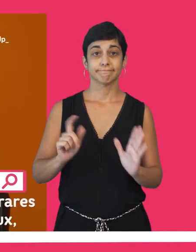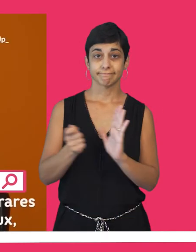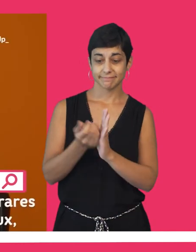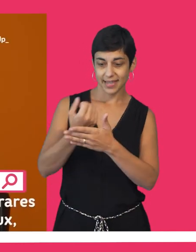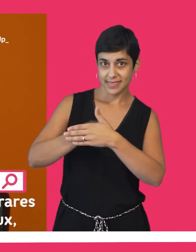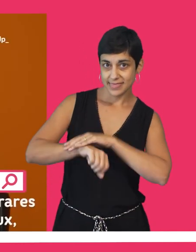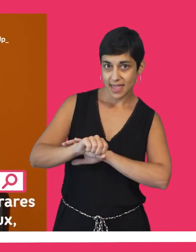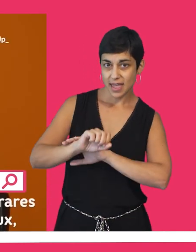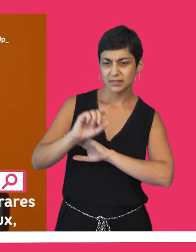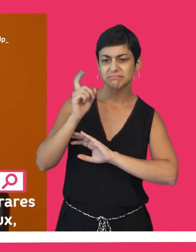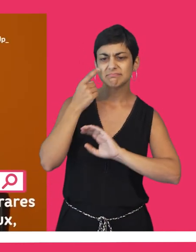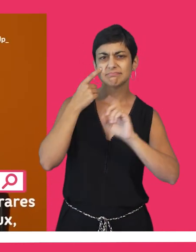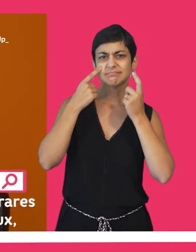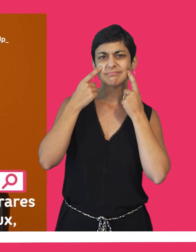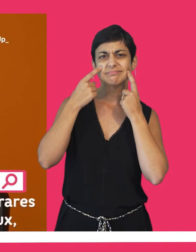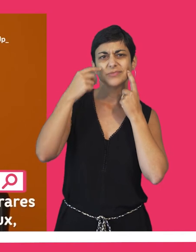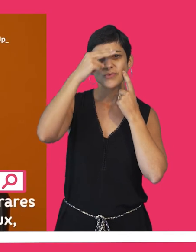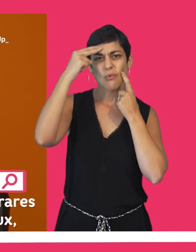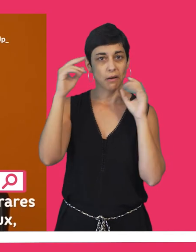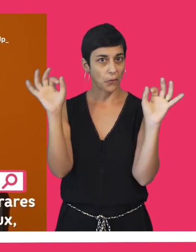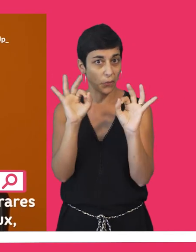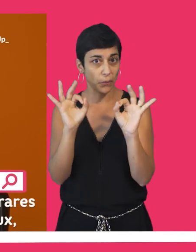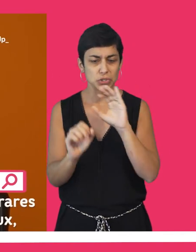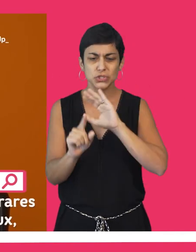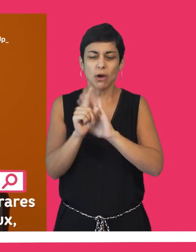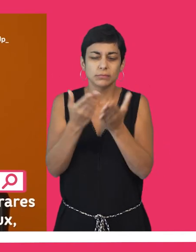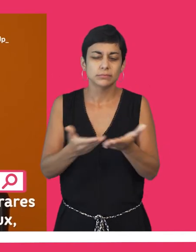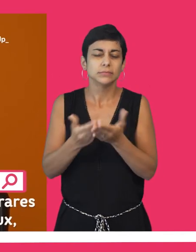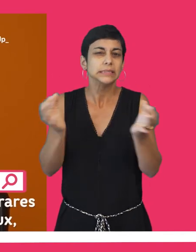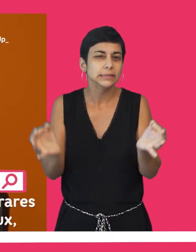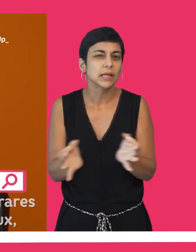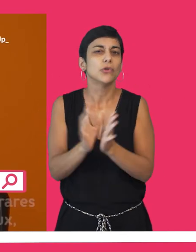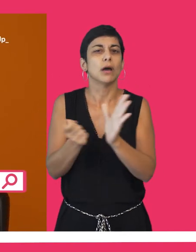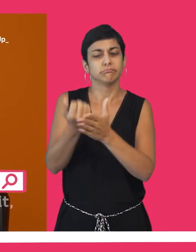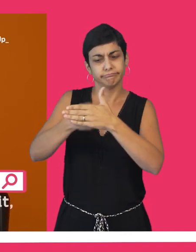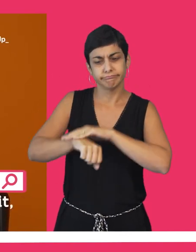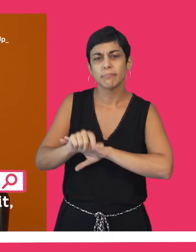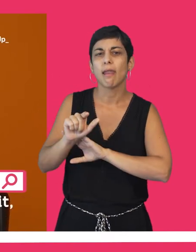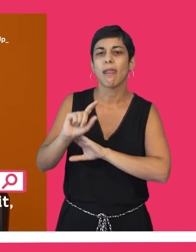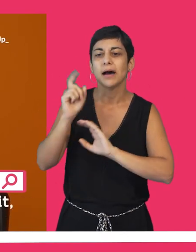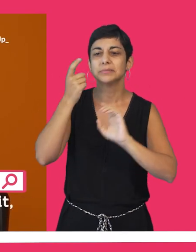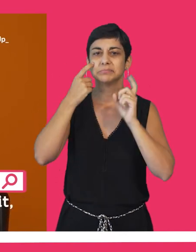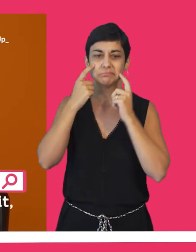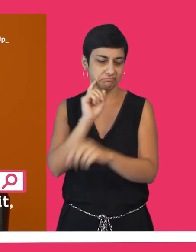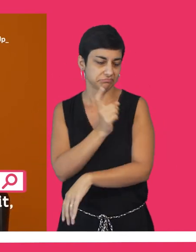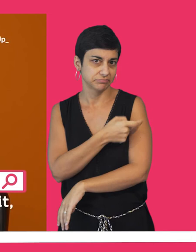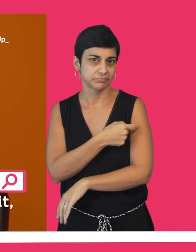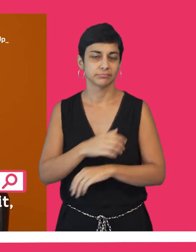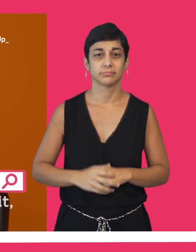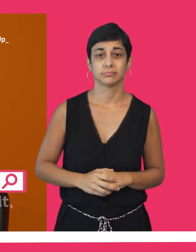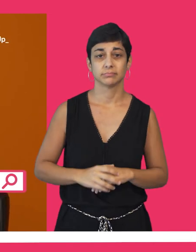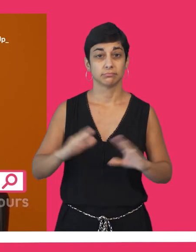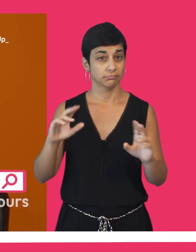On est sans grain de beauté, sauf certains rares cas qui s'appellent des névus congénitaux, des grains de beauté avec lesquels on est.